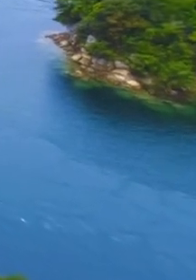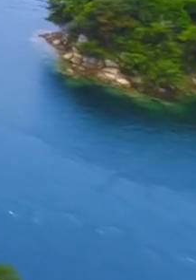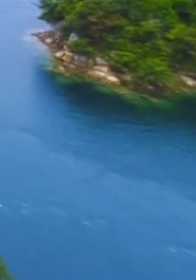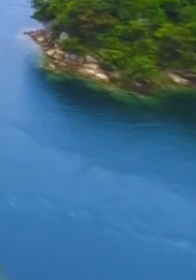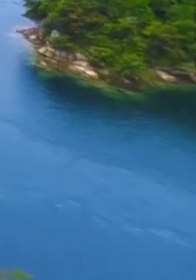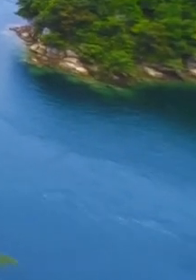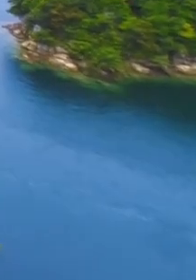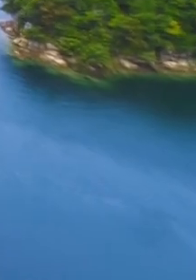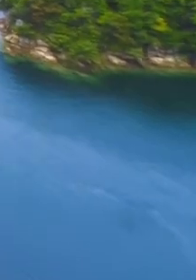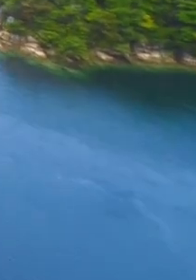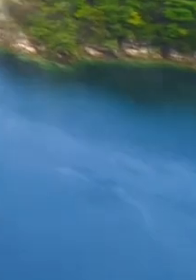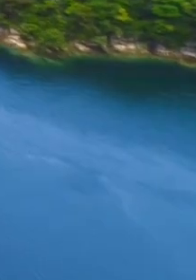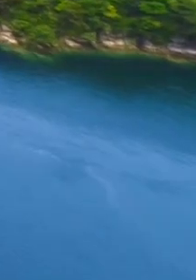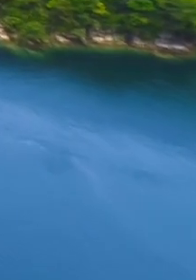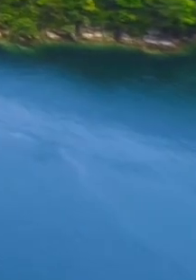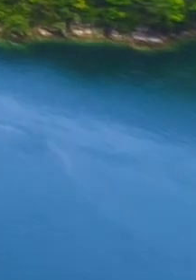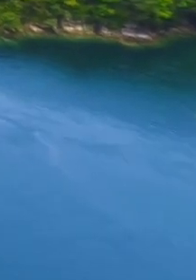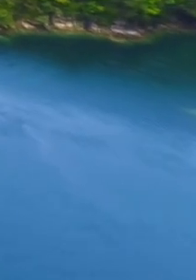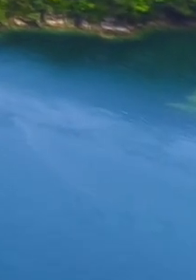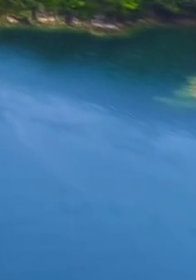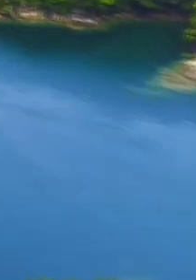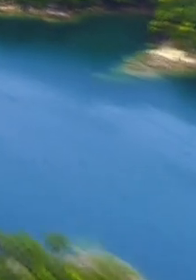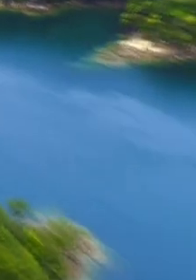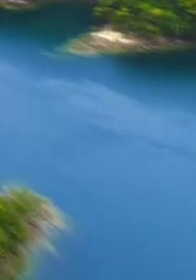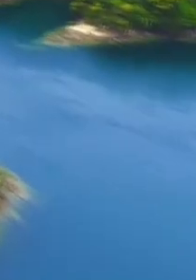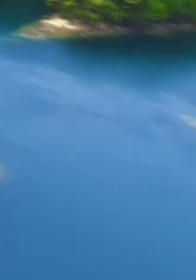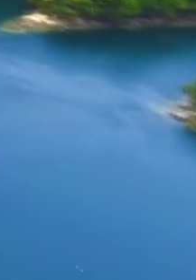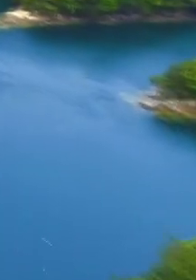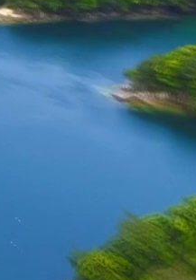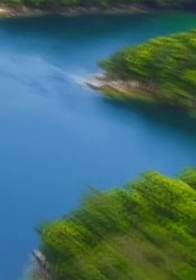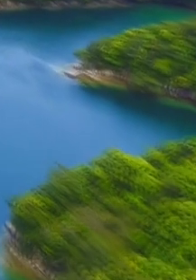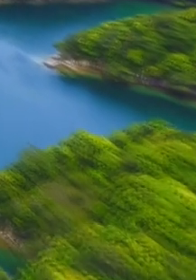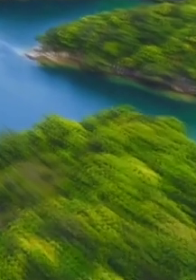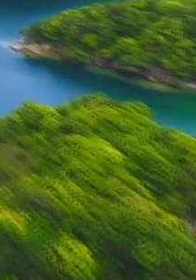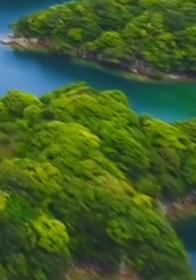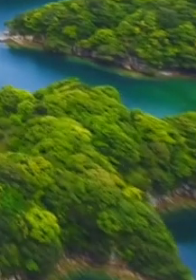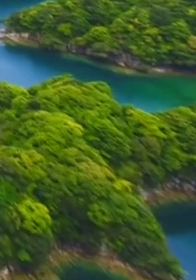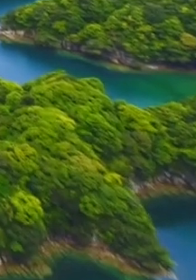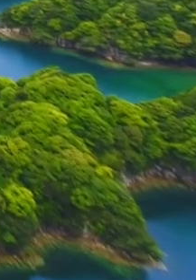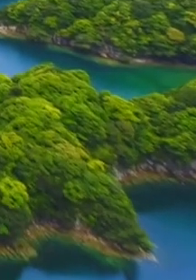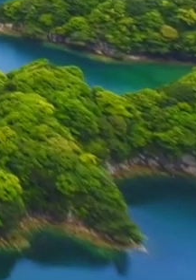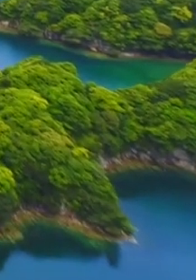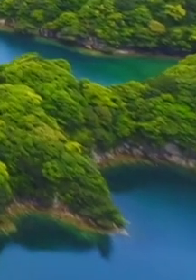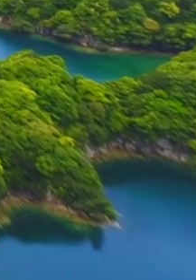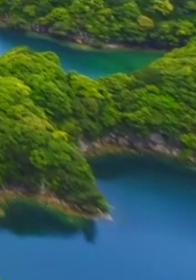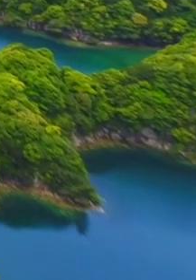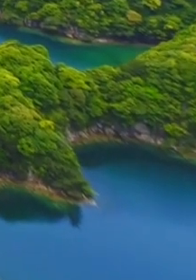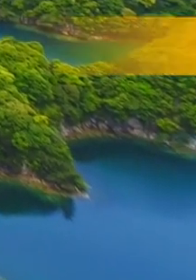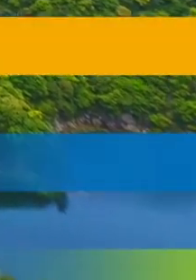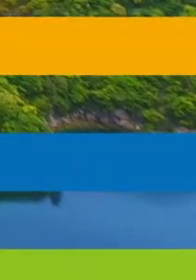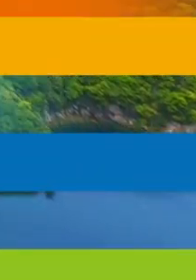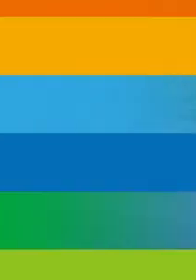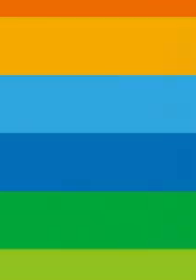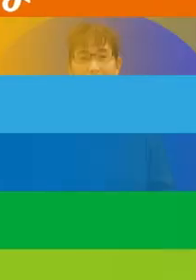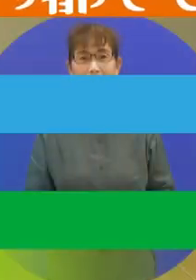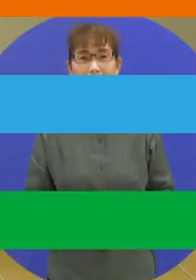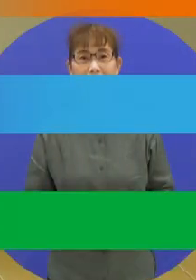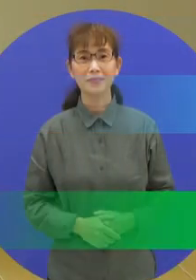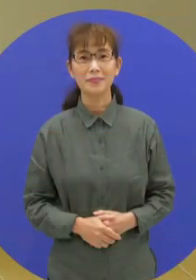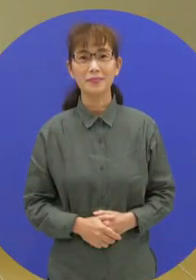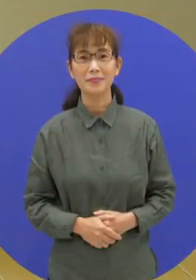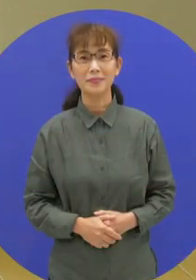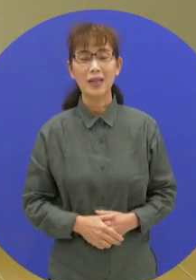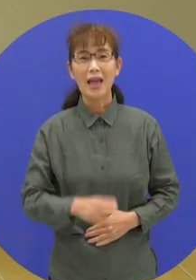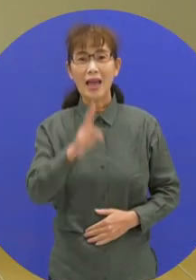サセボ姿勢だより キラッとサセボ 世界中が変わって見えたの何もか